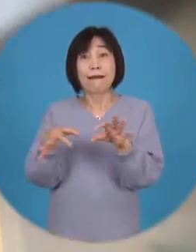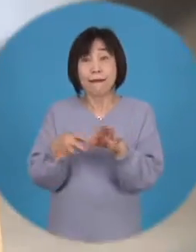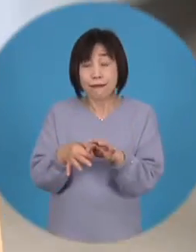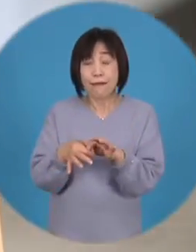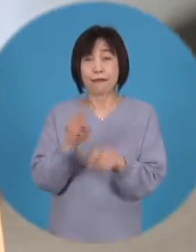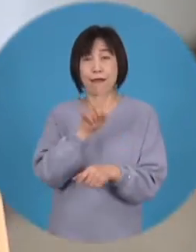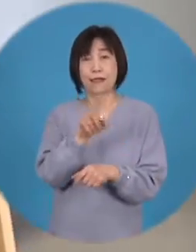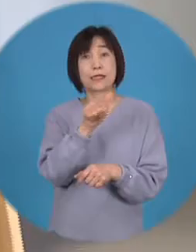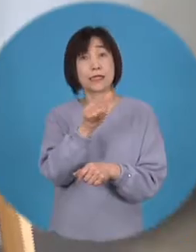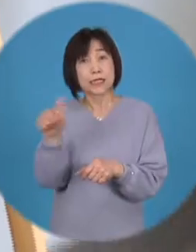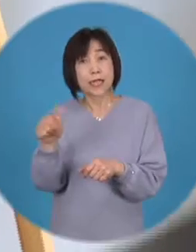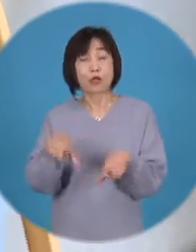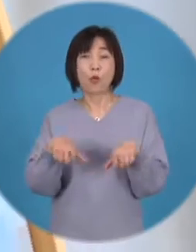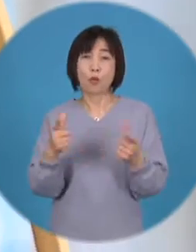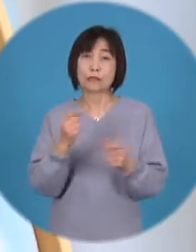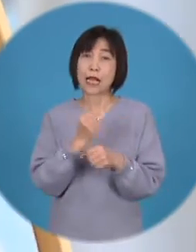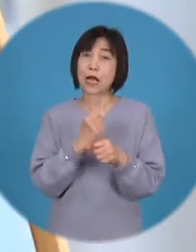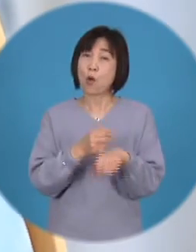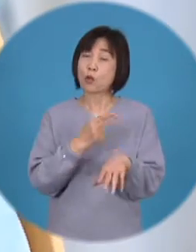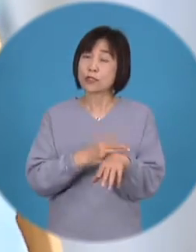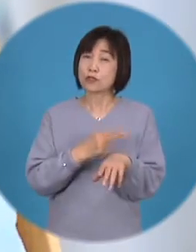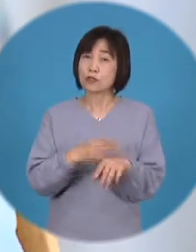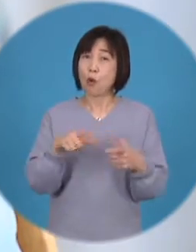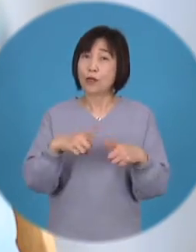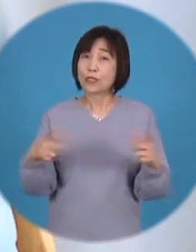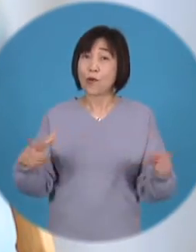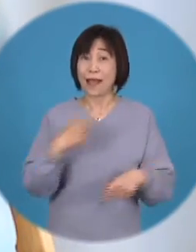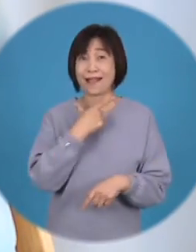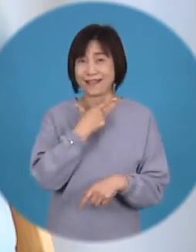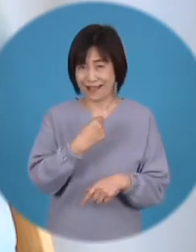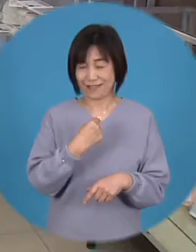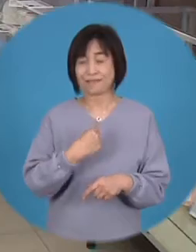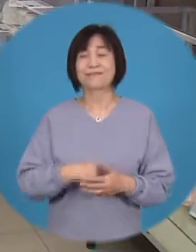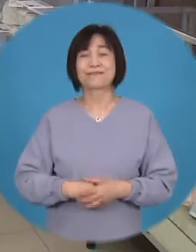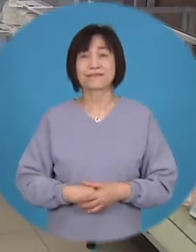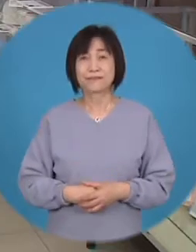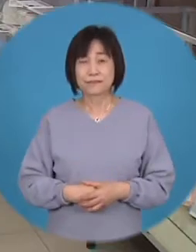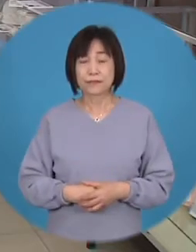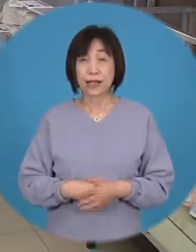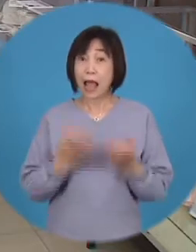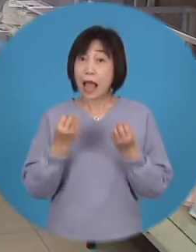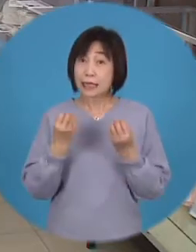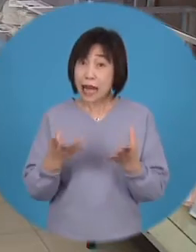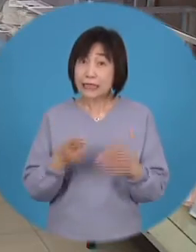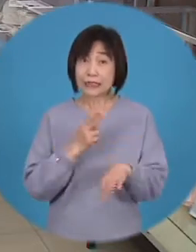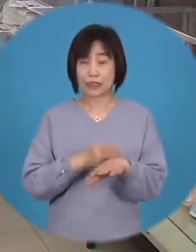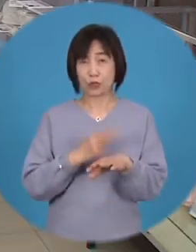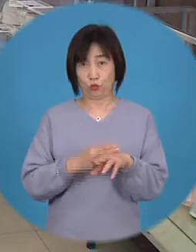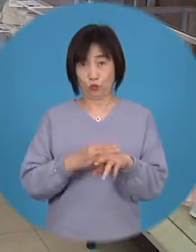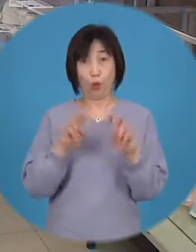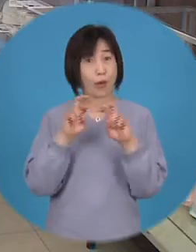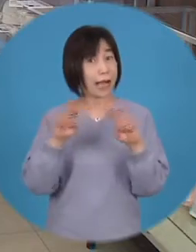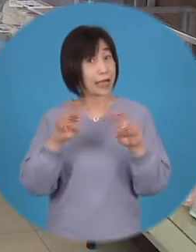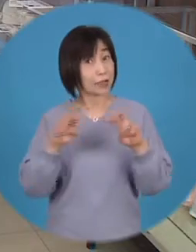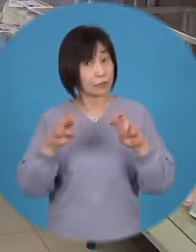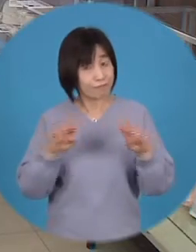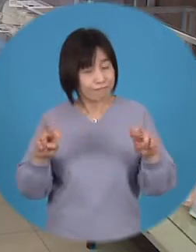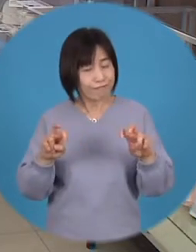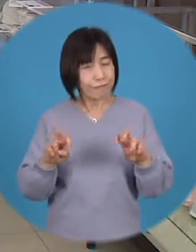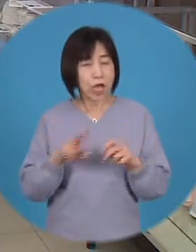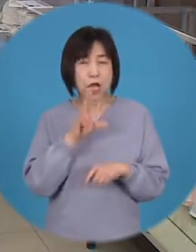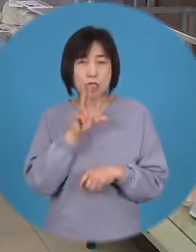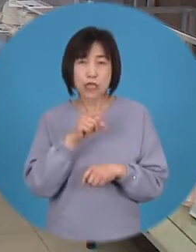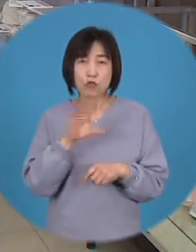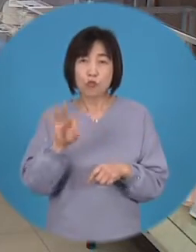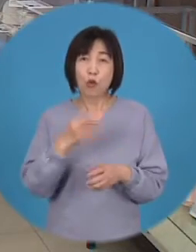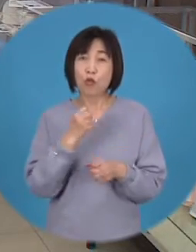木材加工の技術の幅をさらに広げていきたいです。 新しい技術を開発していくことで岐阜のもの